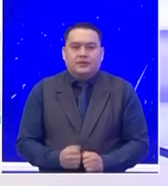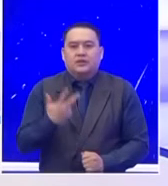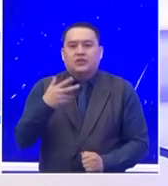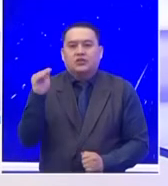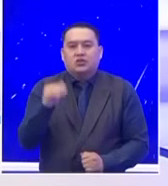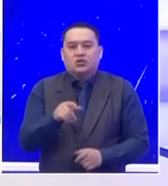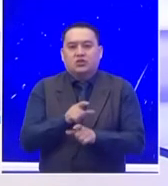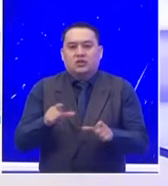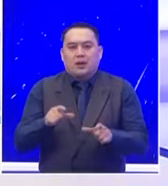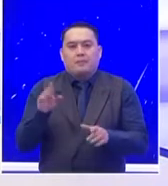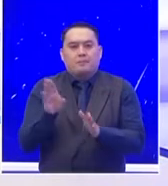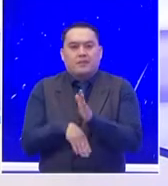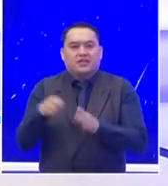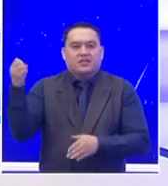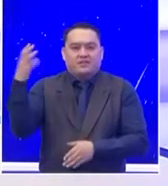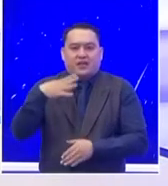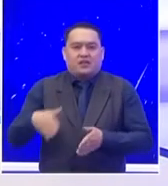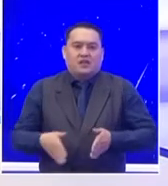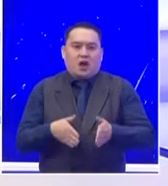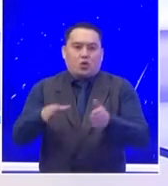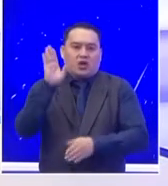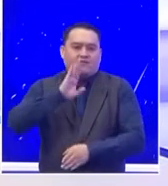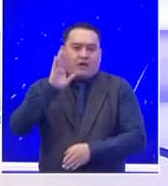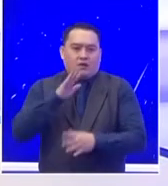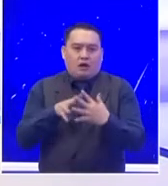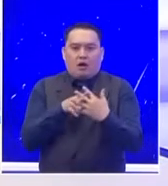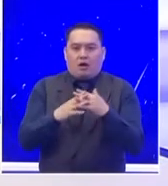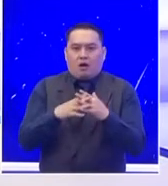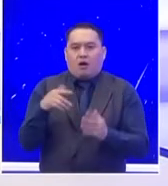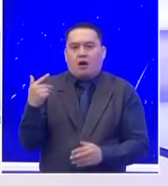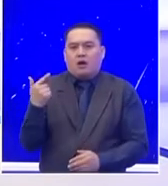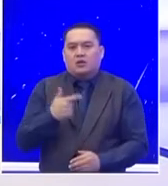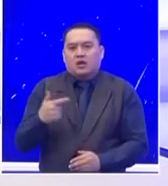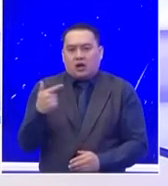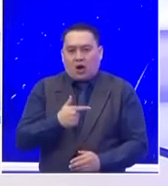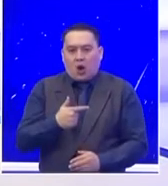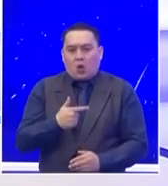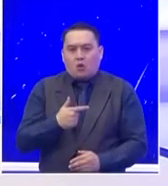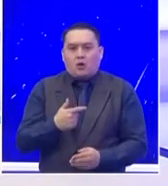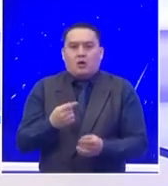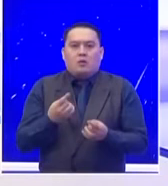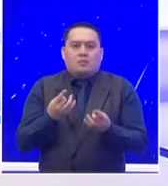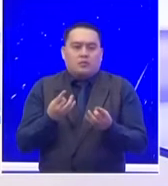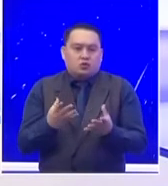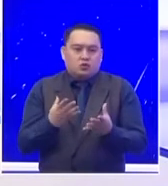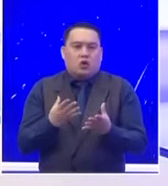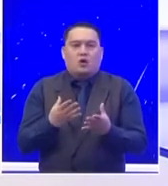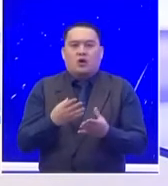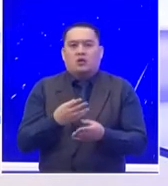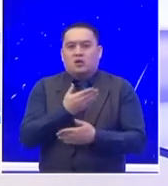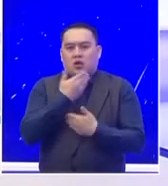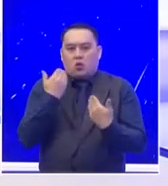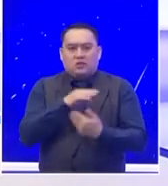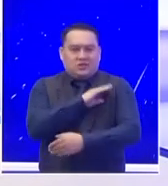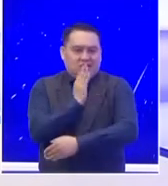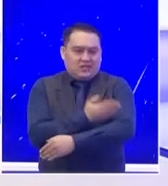3000 жителей без света, дорог и воды. Население района города Атырау лишено элементарных благ цивилизации. Сильный